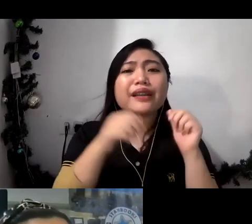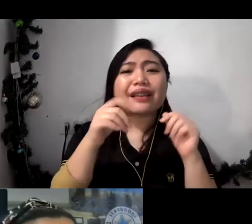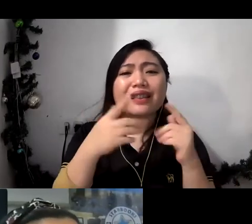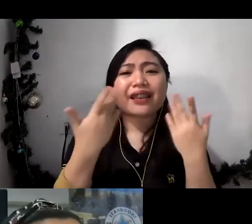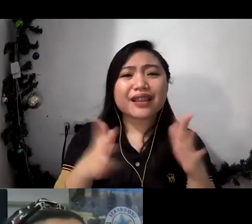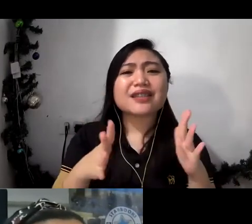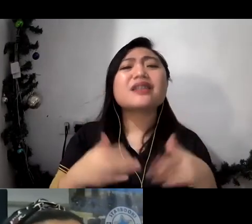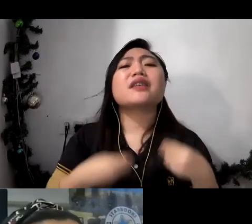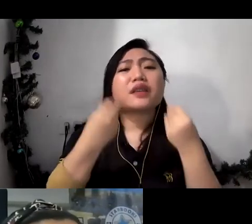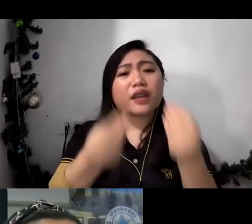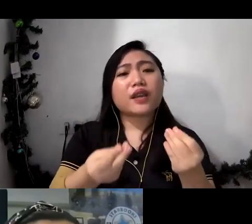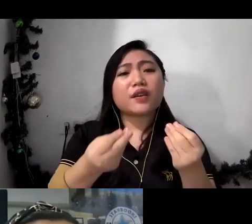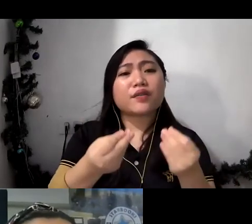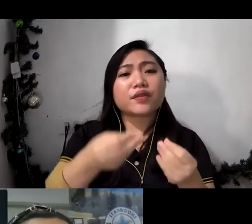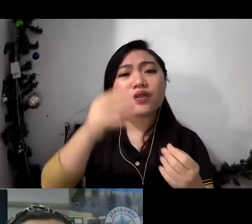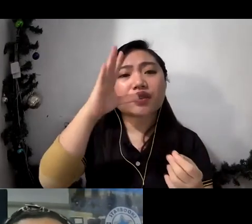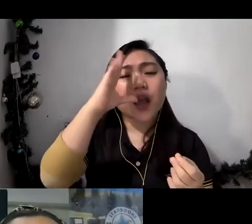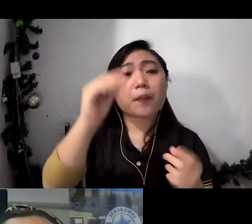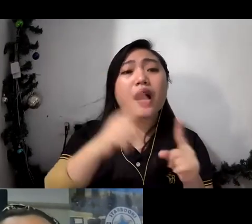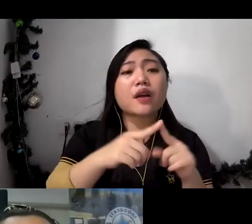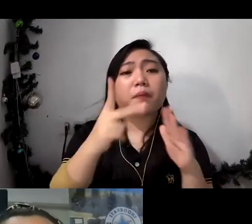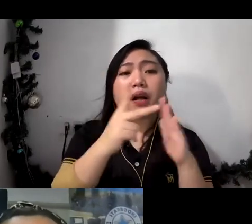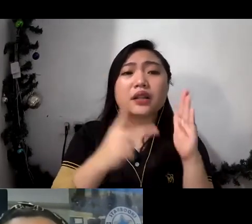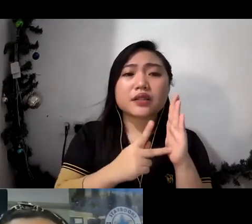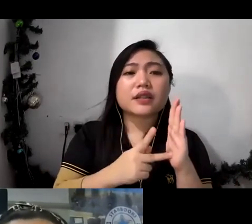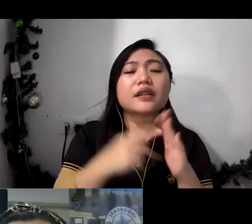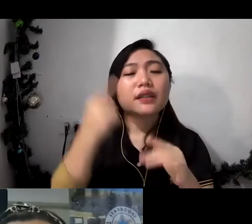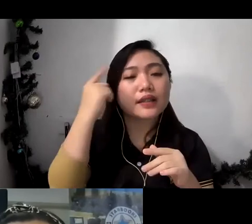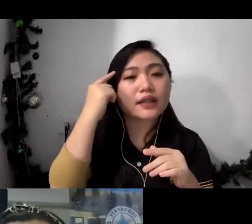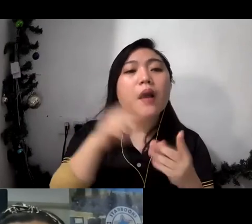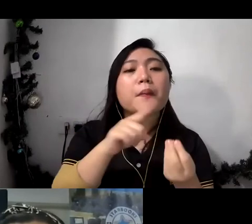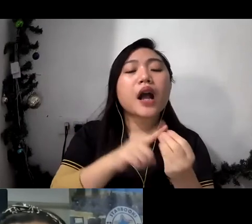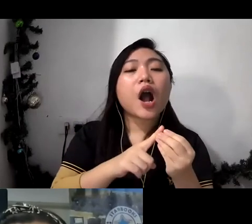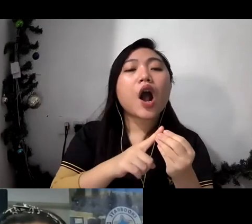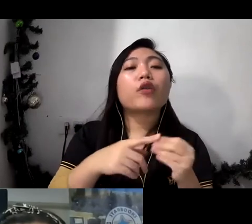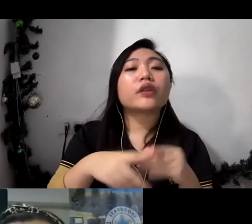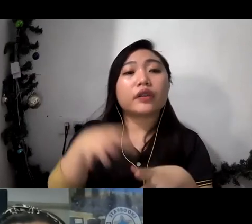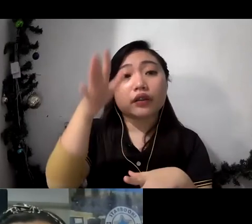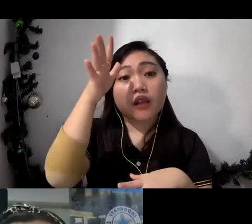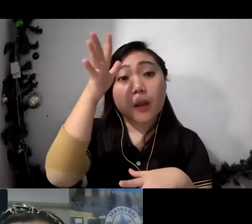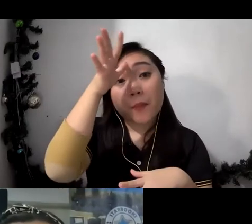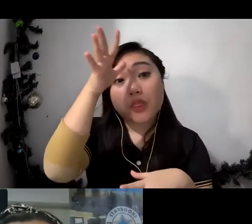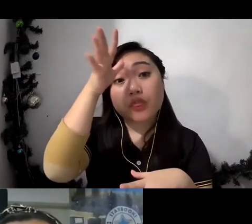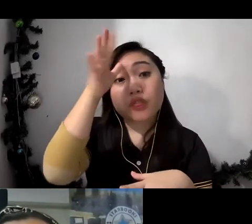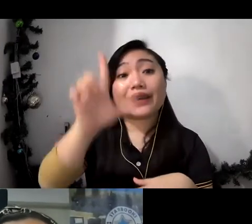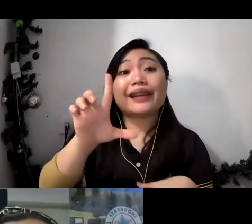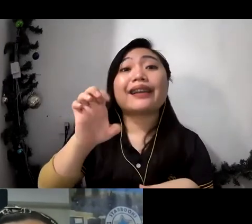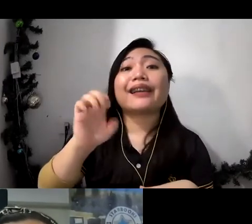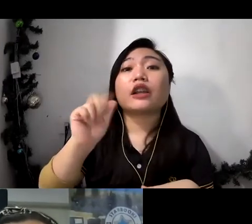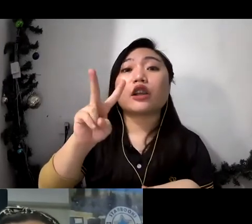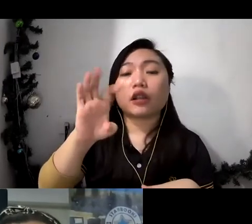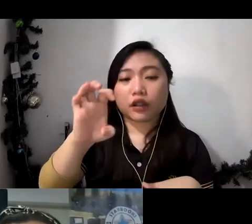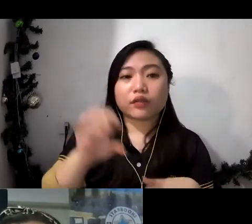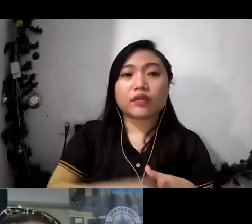us also policy consideration, no, para i-expand ang paternity leave. May mga sa ibang bansa po, no, actually kung